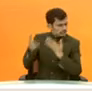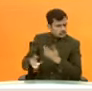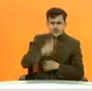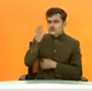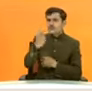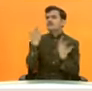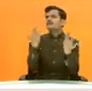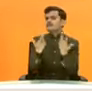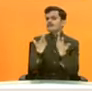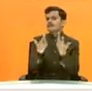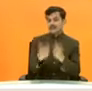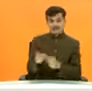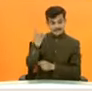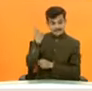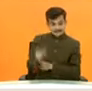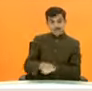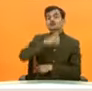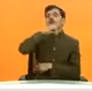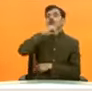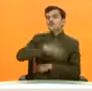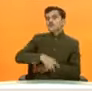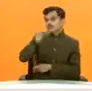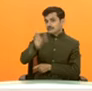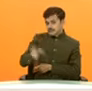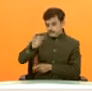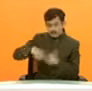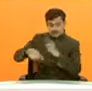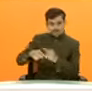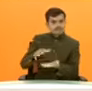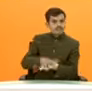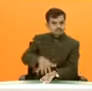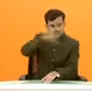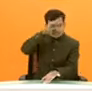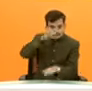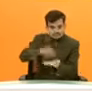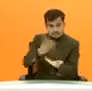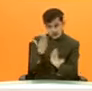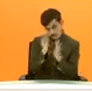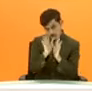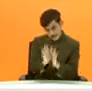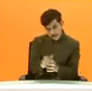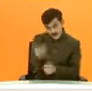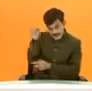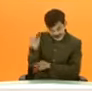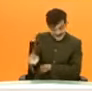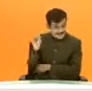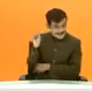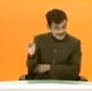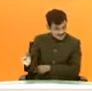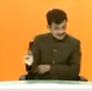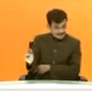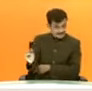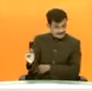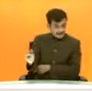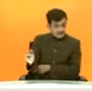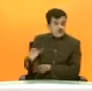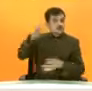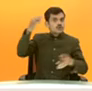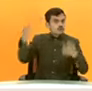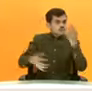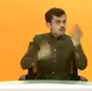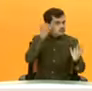थी, जिससे युवा पीढ़ी उनसे सीख सकती है। उन्होंने हमेशा इनोवेशन